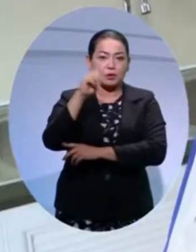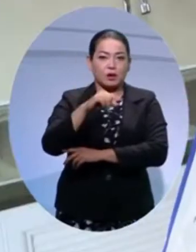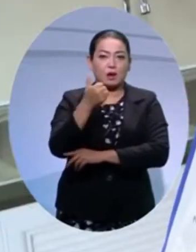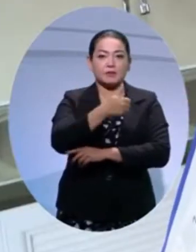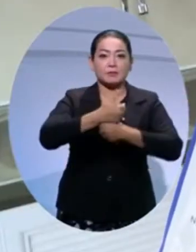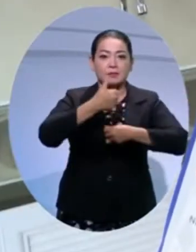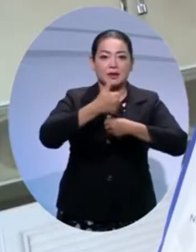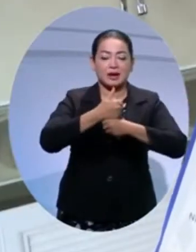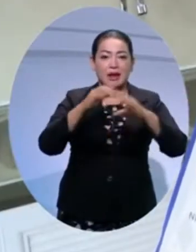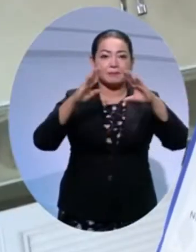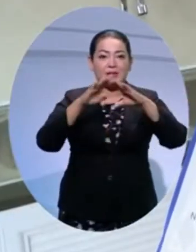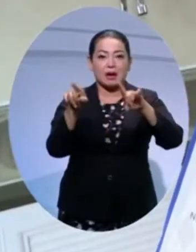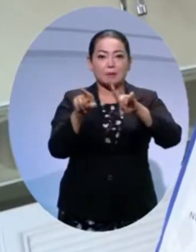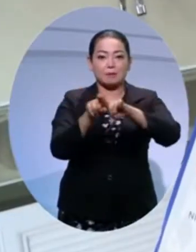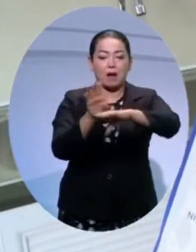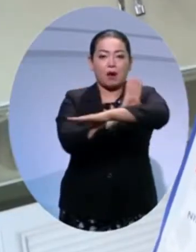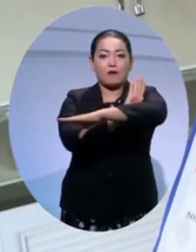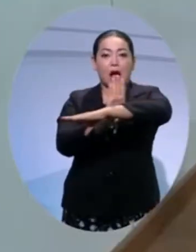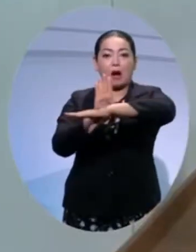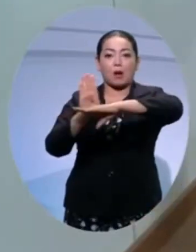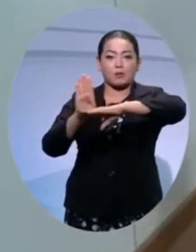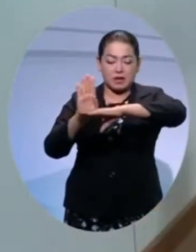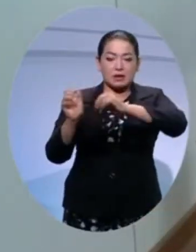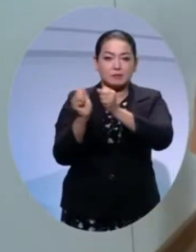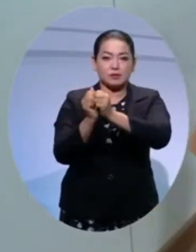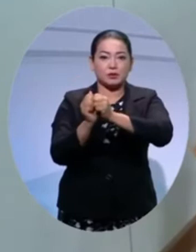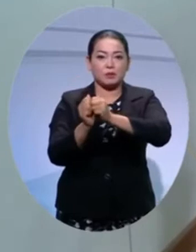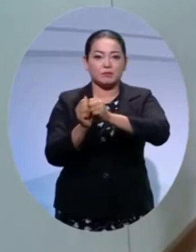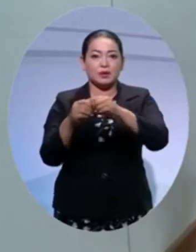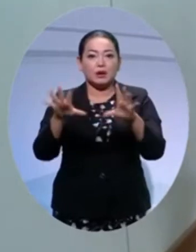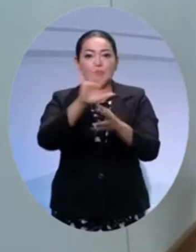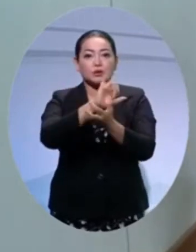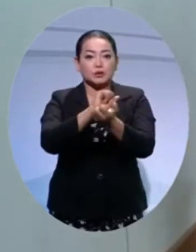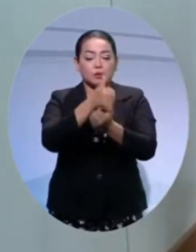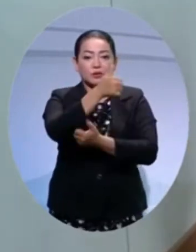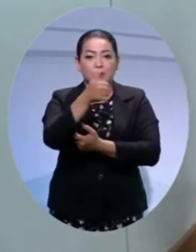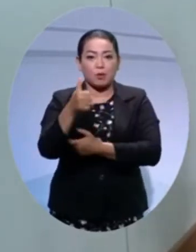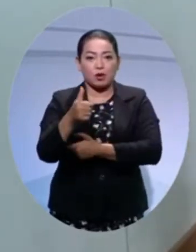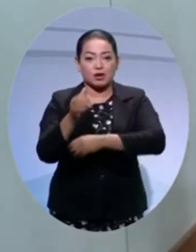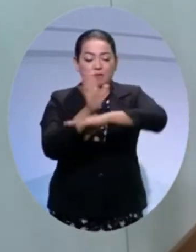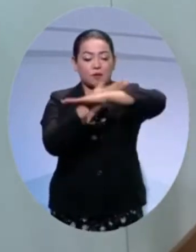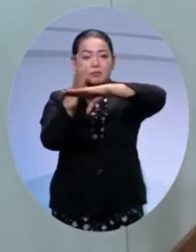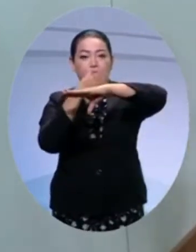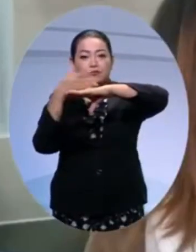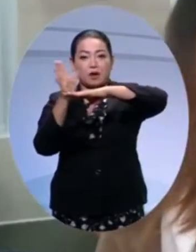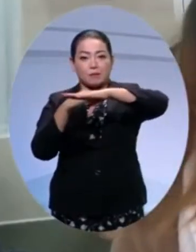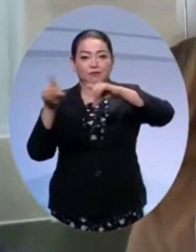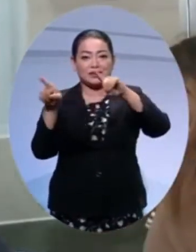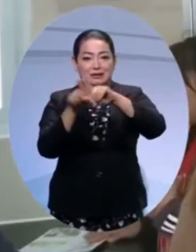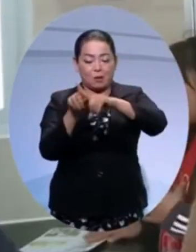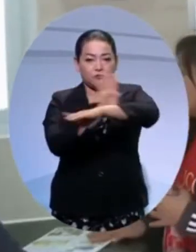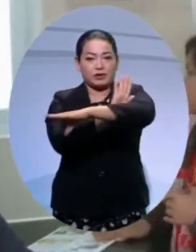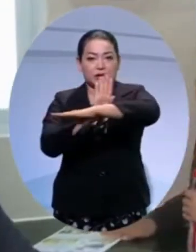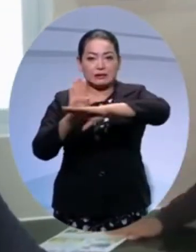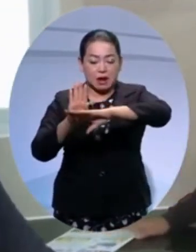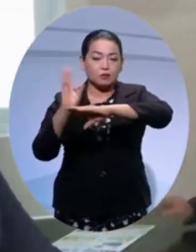sản xuất, được thiết kế hiện đại tinh tế. Đặc biệt tất cả sản phẩm nhà ở container đều được phủ lớp foam với khả năng cách nhiệt và chống tiếng ồn